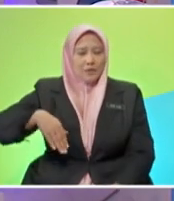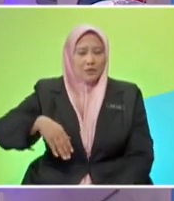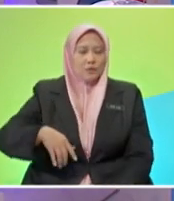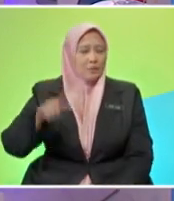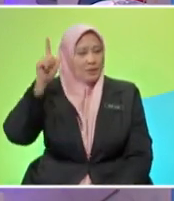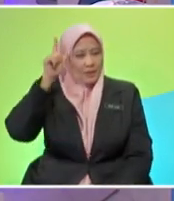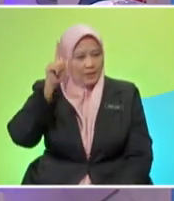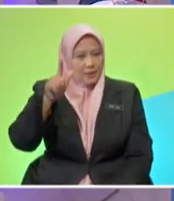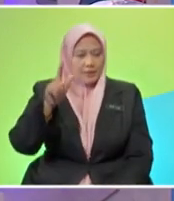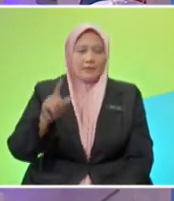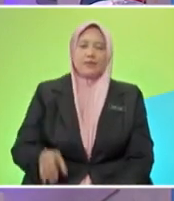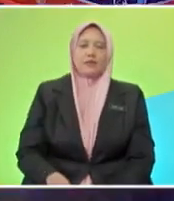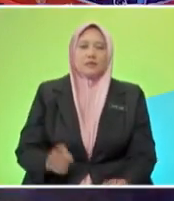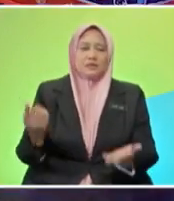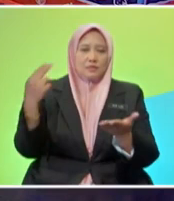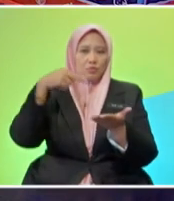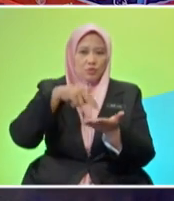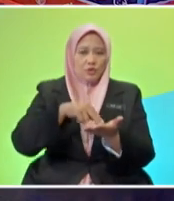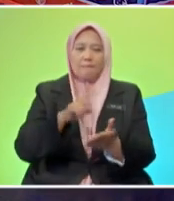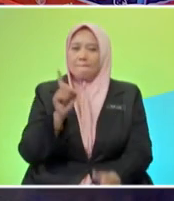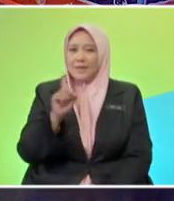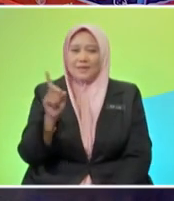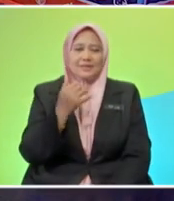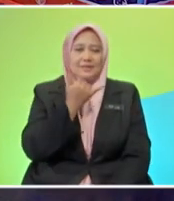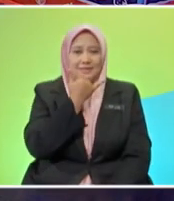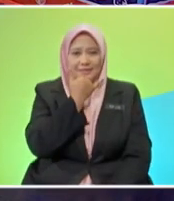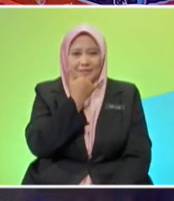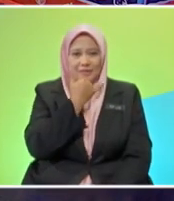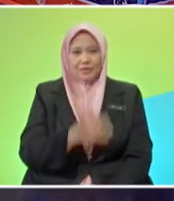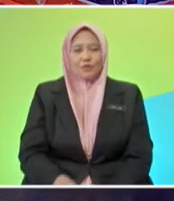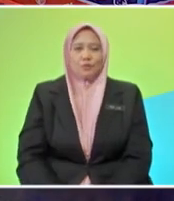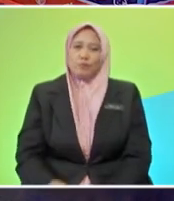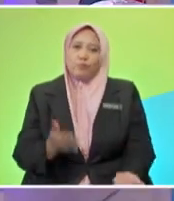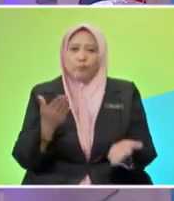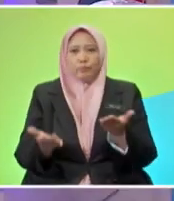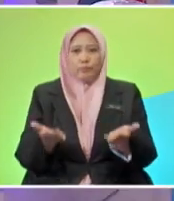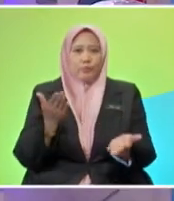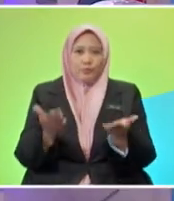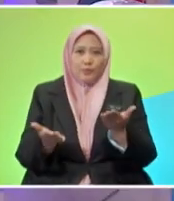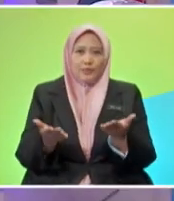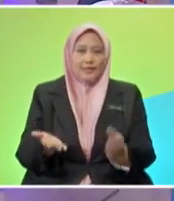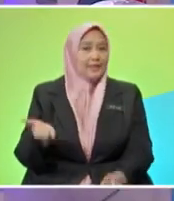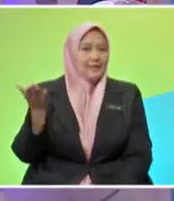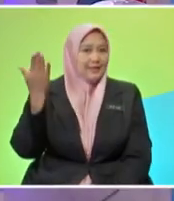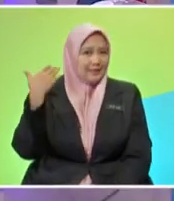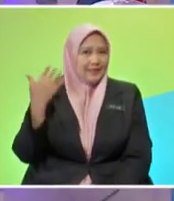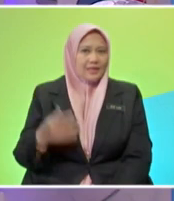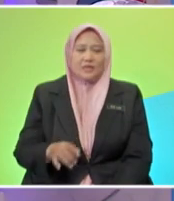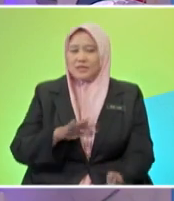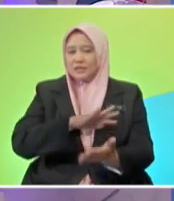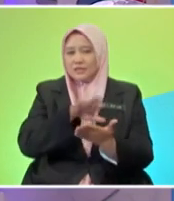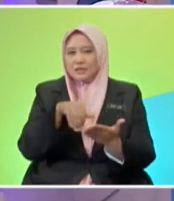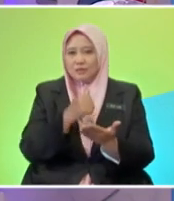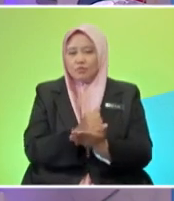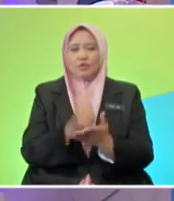salah. Ataupun Nisa, sebenarnya mereka ni dah dapat clue jawapan tadi. Sebab kan tadi saya terbuka jawapan. Mungkin ada